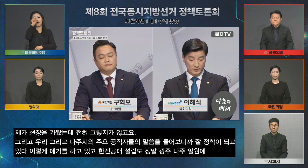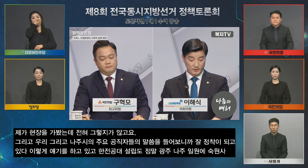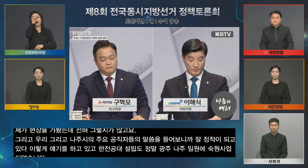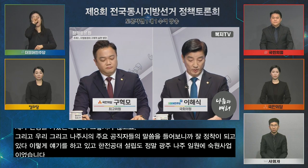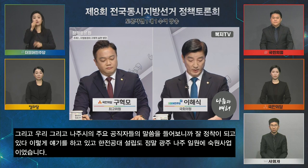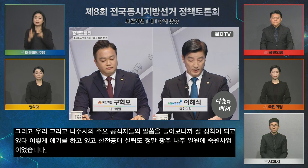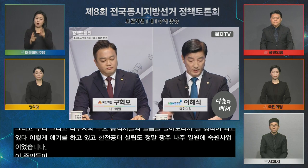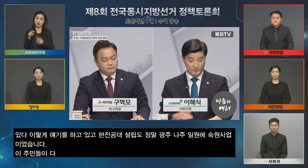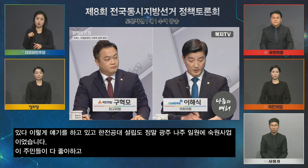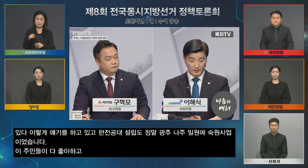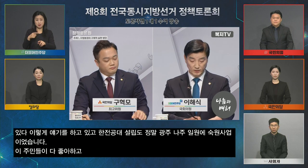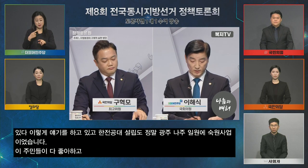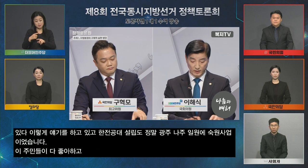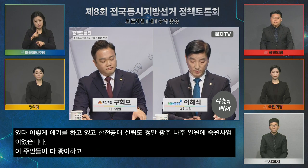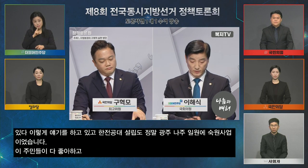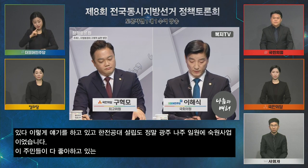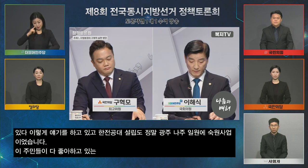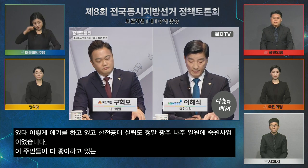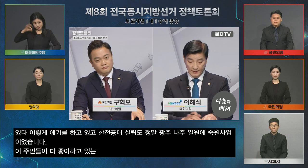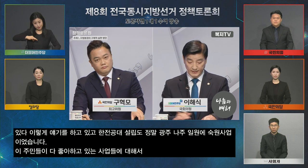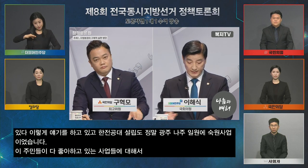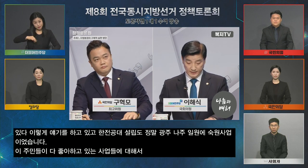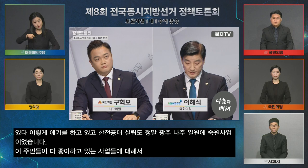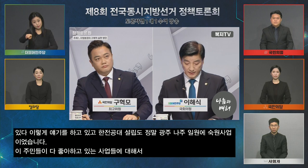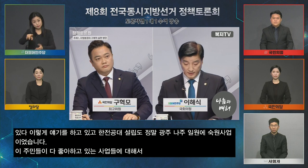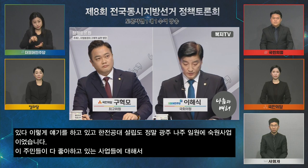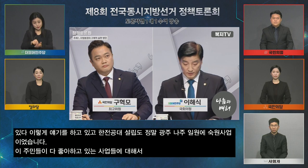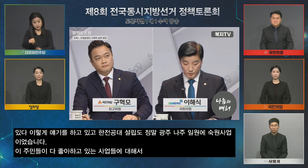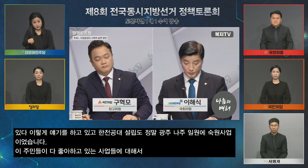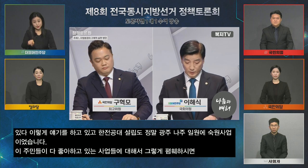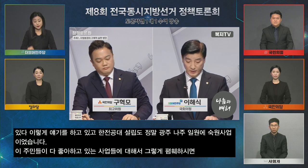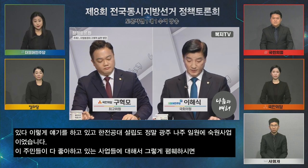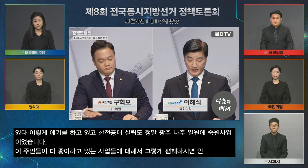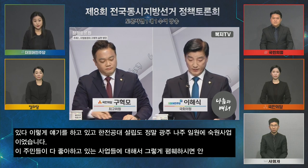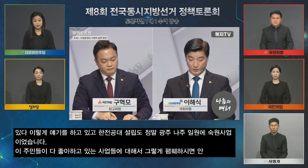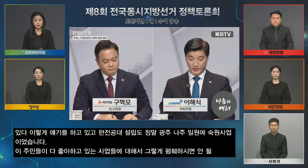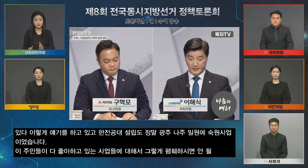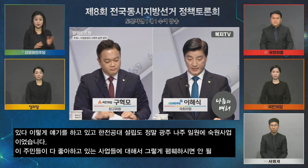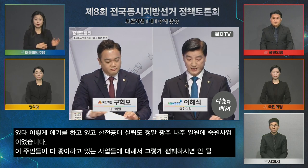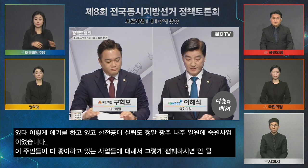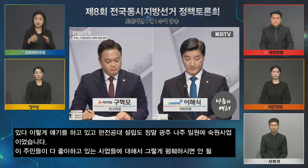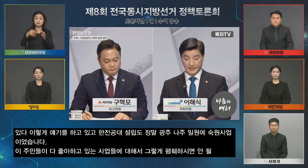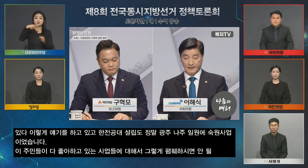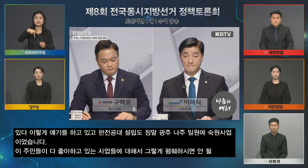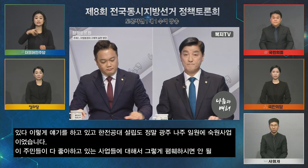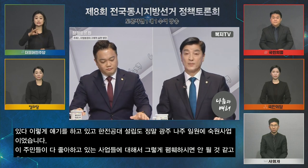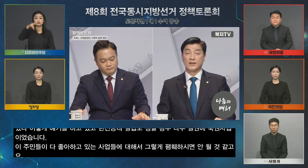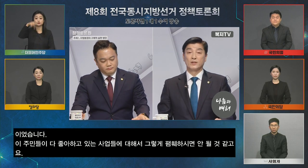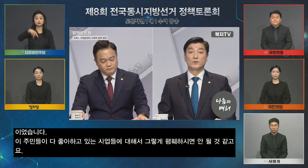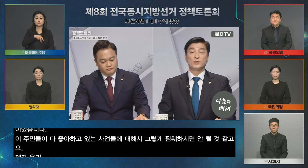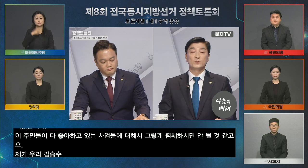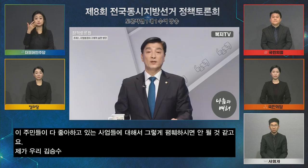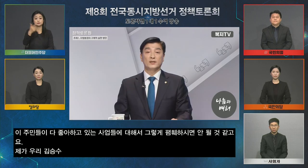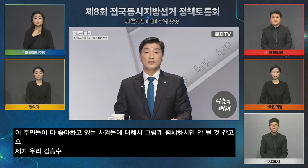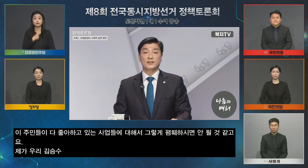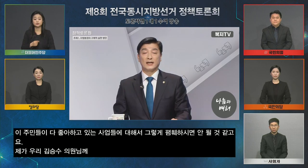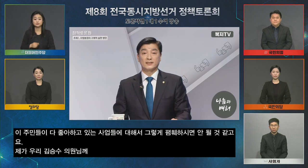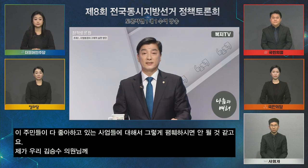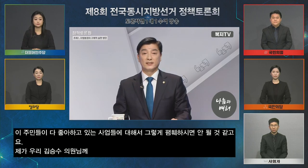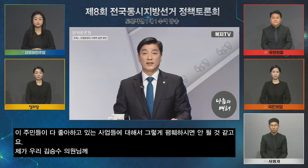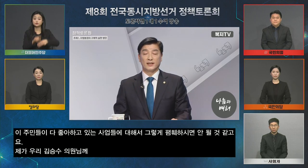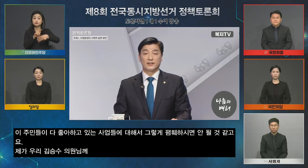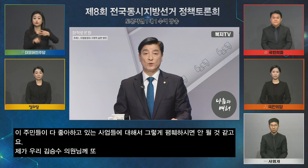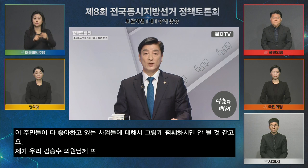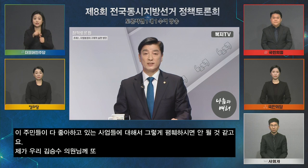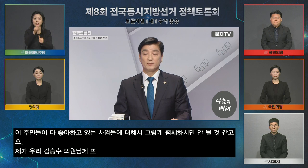사업들에 대해서 그렇게 폄훼하시면 안 될 것 같고요. 제가 우리 김승수 의원님께 또 질의를 하겠습니다. 우리 윤석열